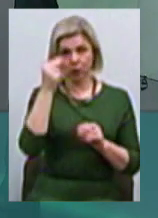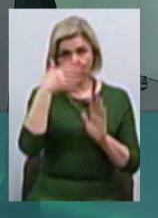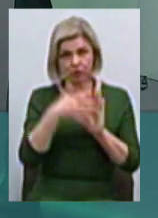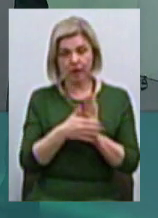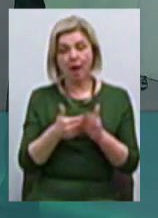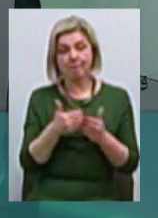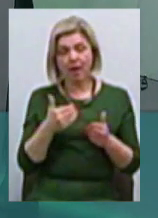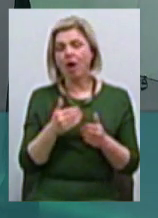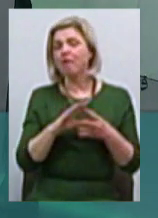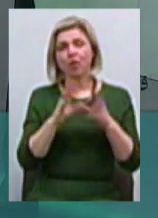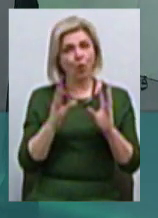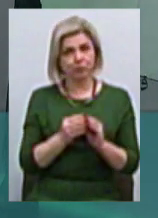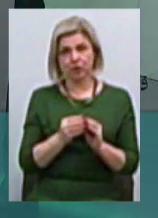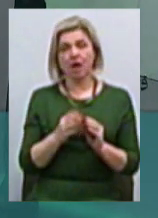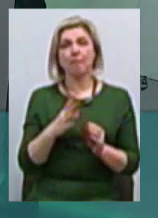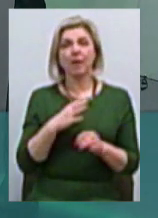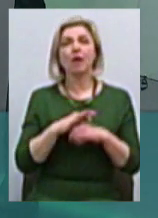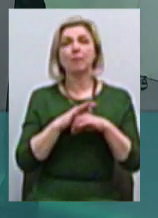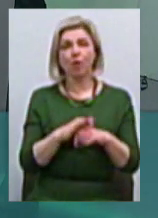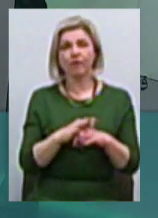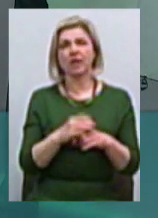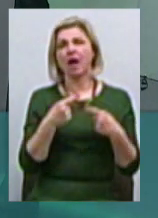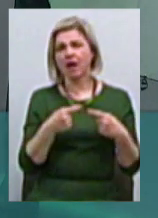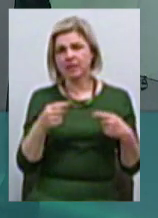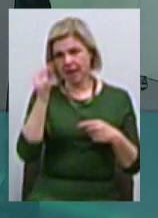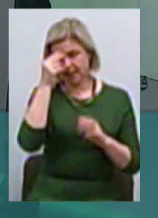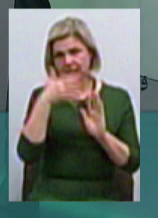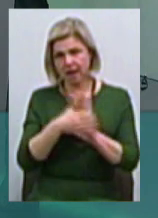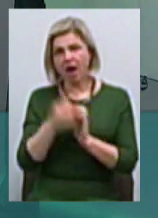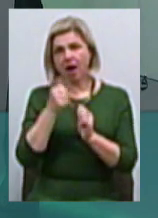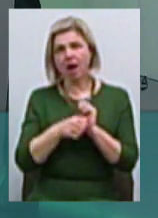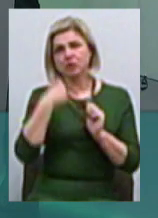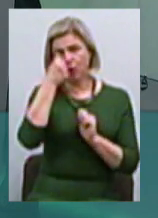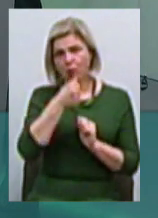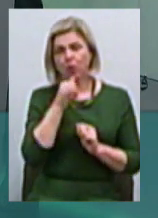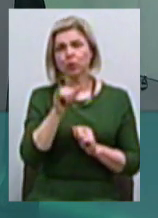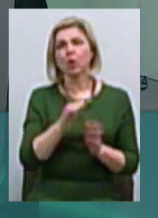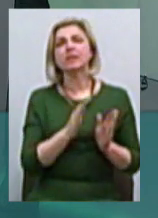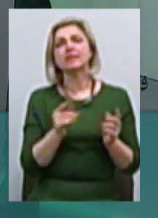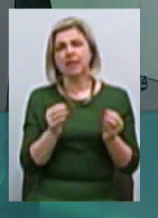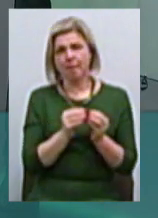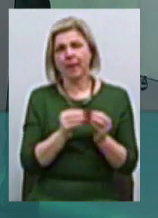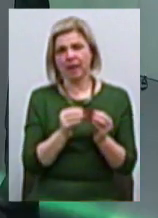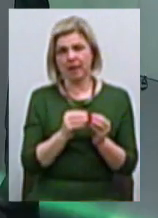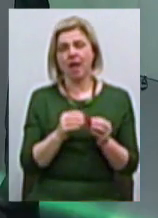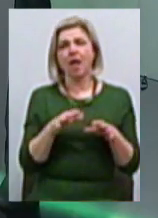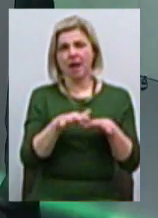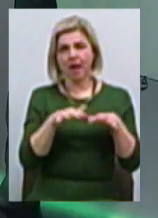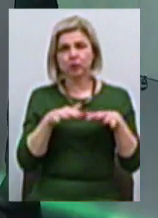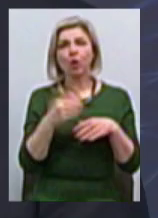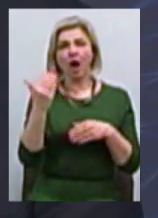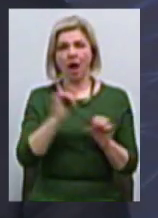зробили? Вообще, в целом, вот мы проводили целую серию исследований, у нее из года в год достаточно стабильный электорат. Если говорить, например,